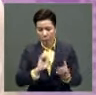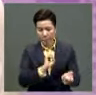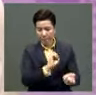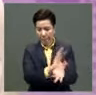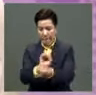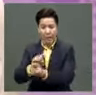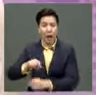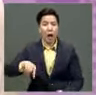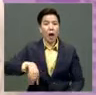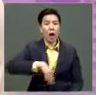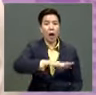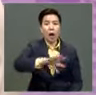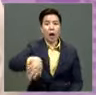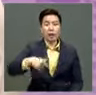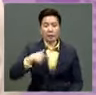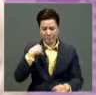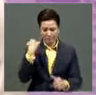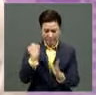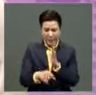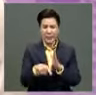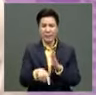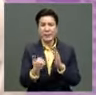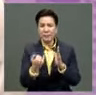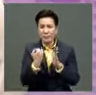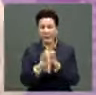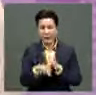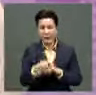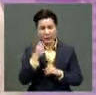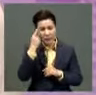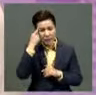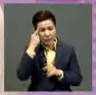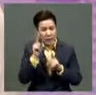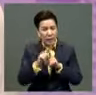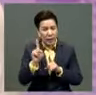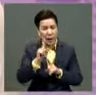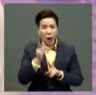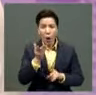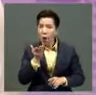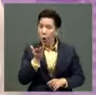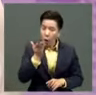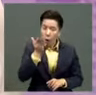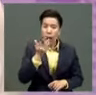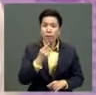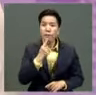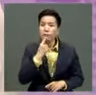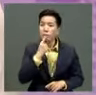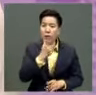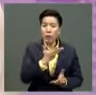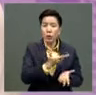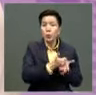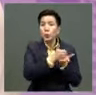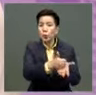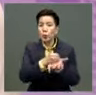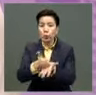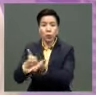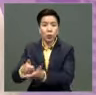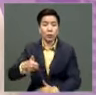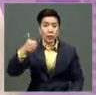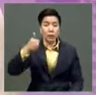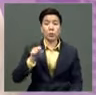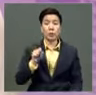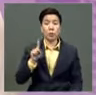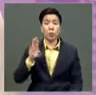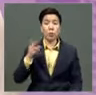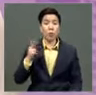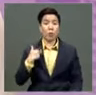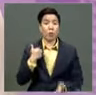ากความหละหลวมตรงนี้ครับนิดนึงคือตรงนี้เขาสามารถที่จะเรียกร้องหรือสามารถที่จะมีการเยียวยาจากทางสบคหรือเ